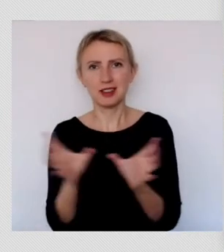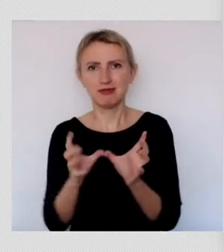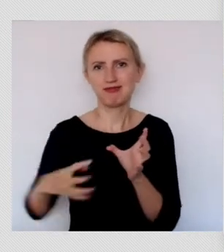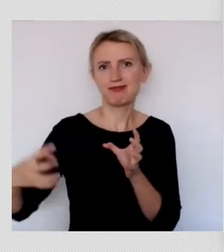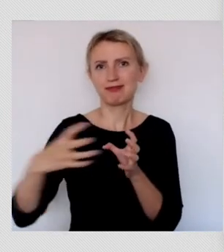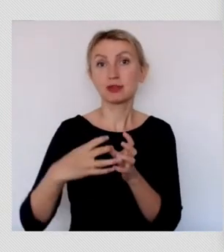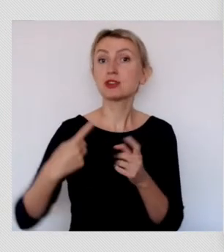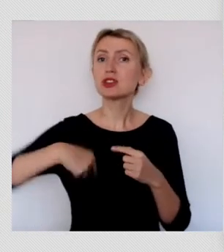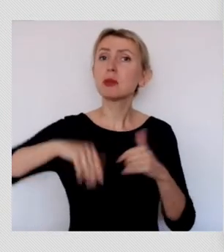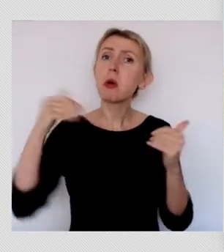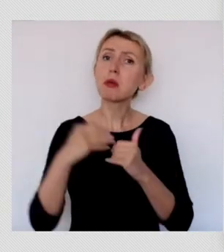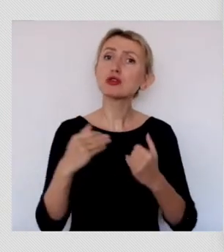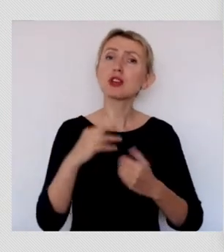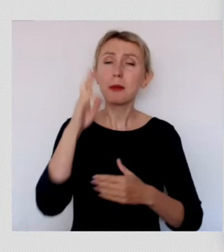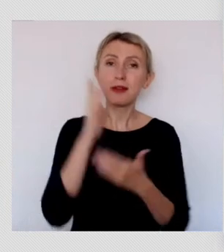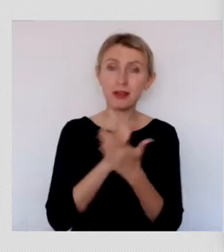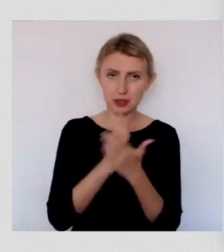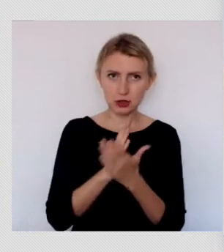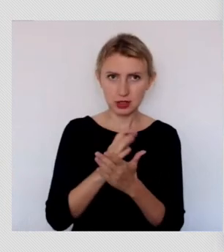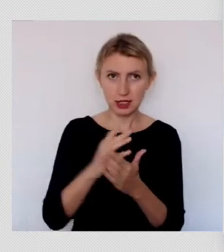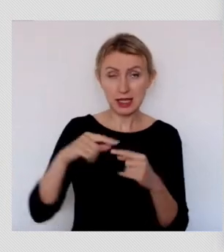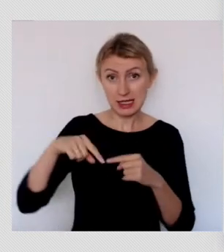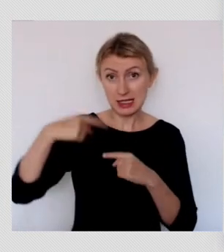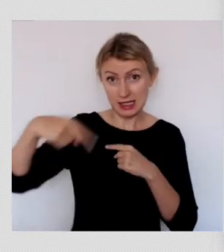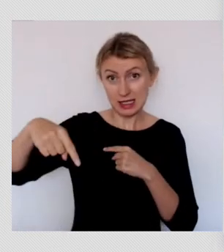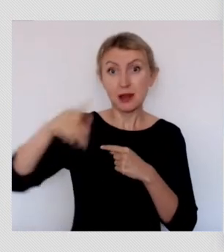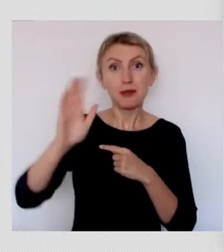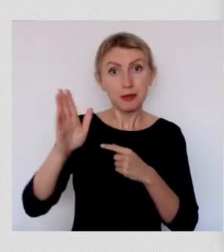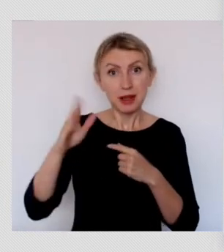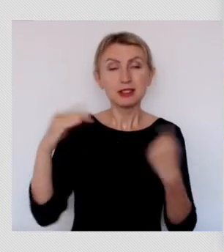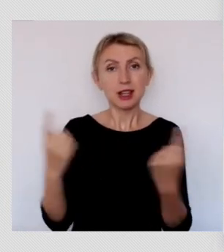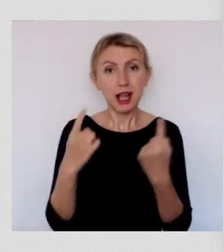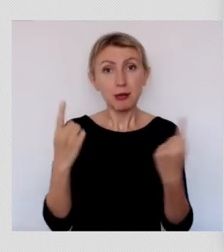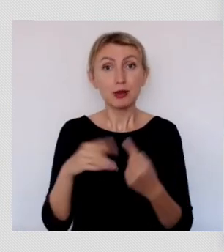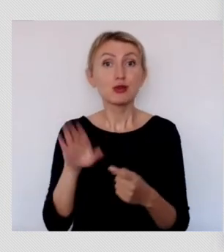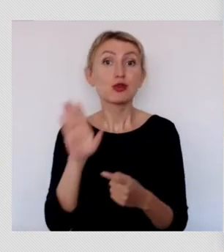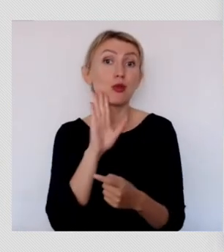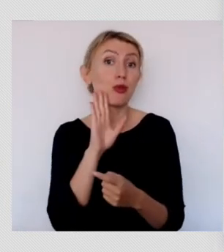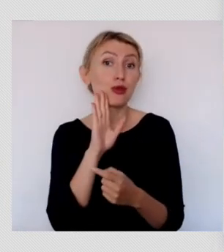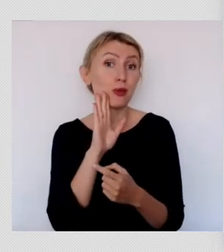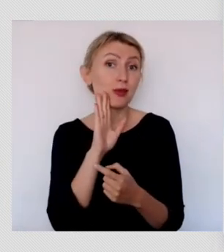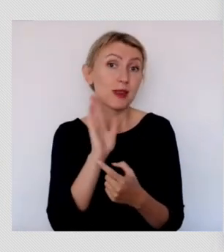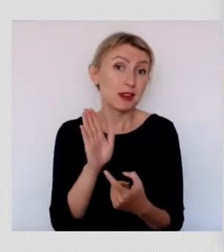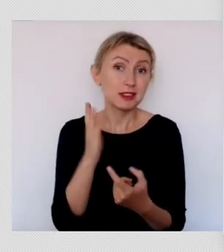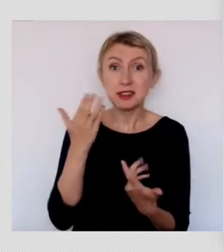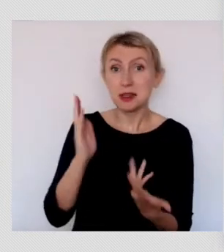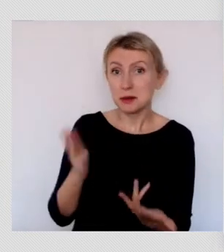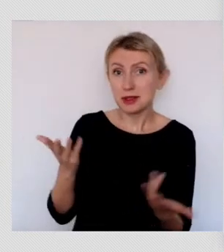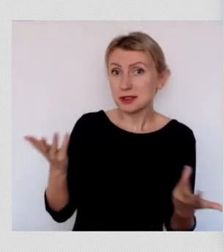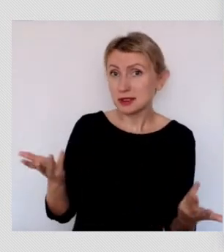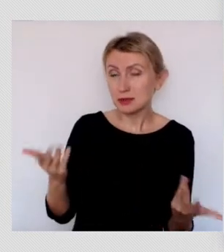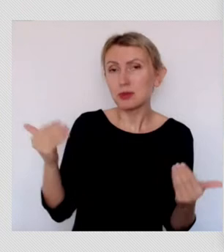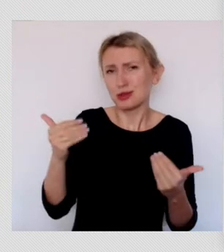możemy wierzyć w to, że w tej kampanii, która przed nami, podobnych kampanii nie będzie, a może nawet